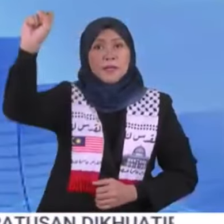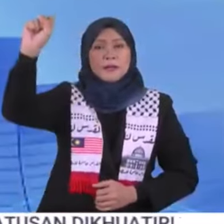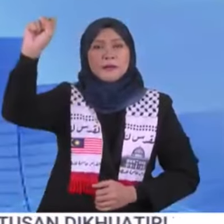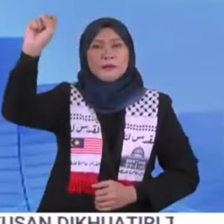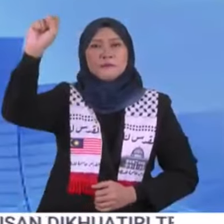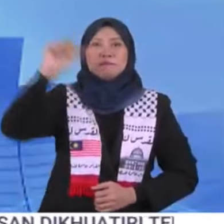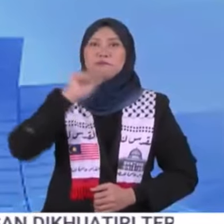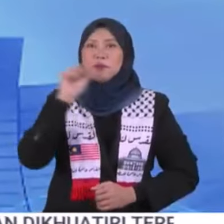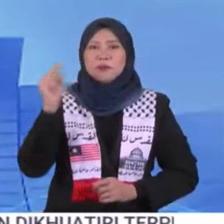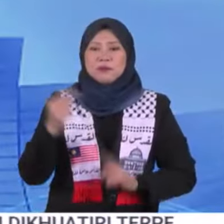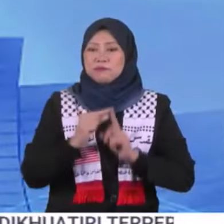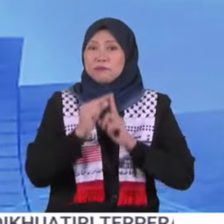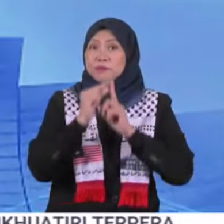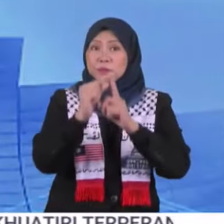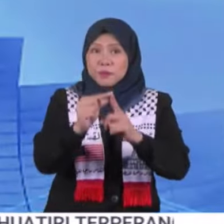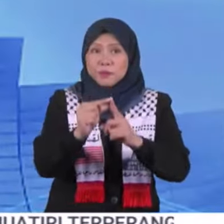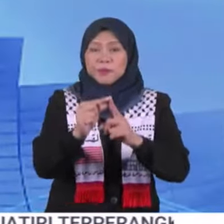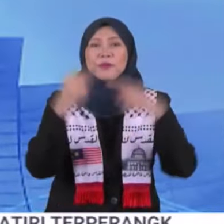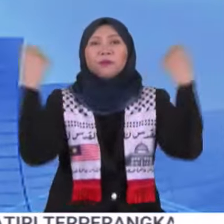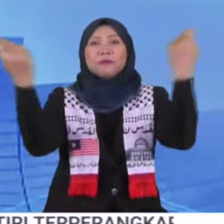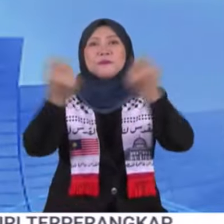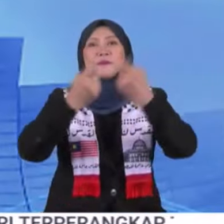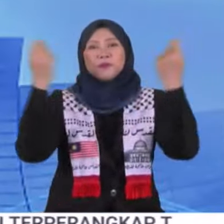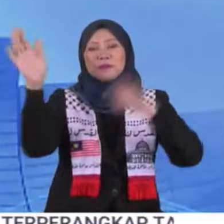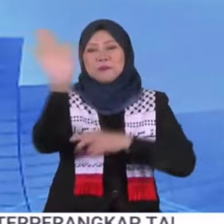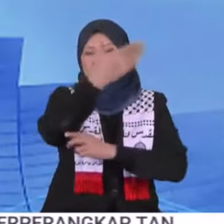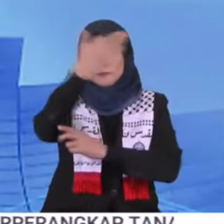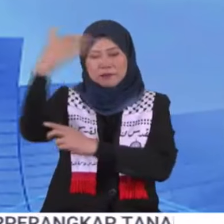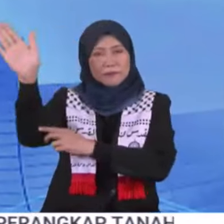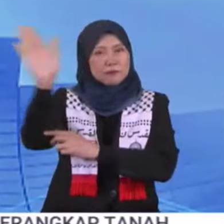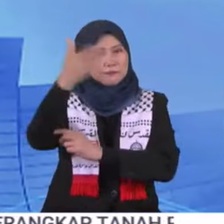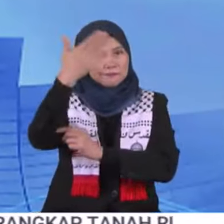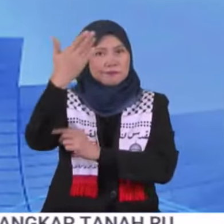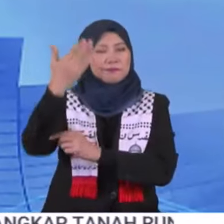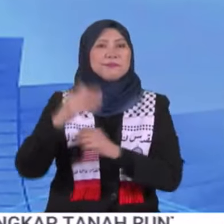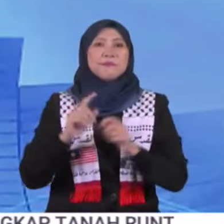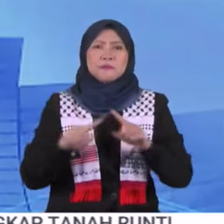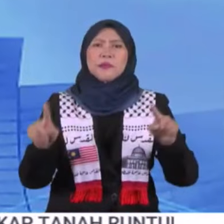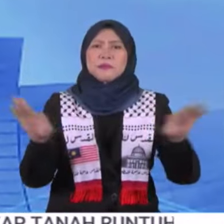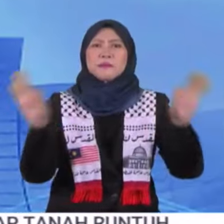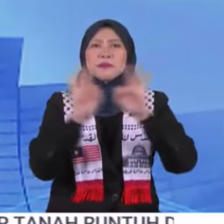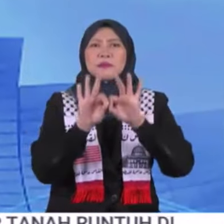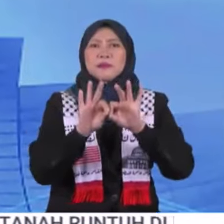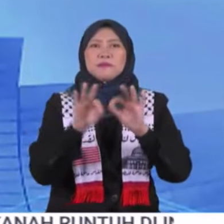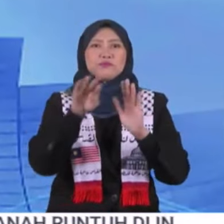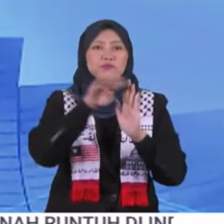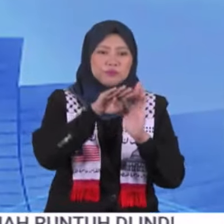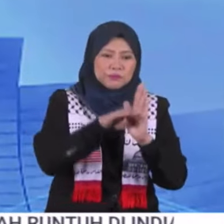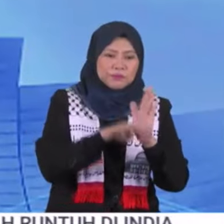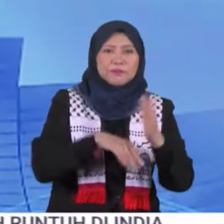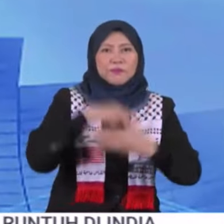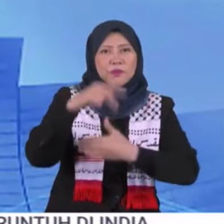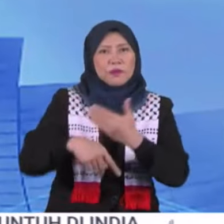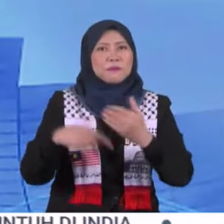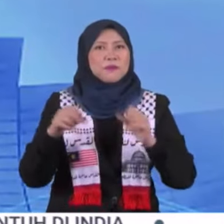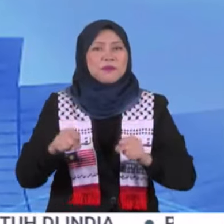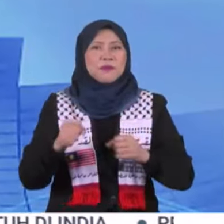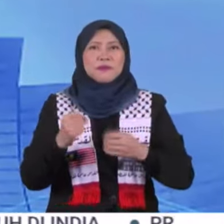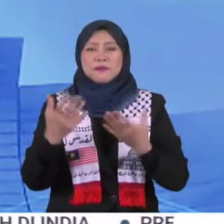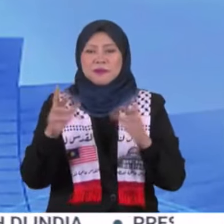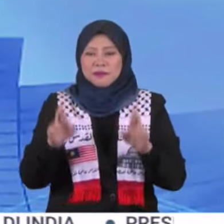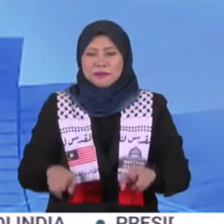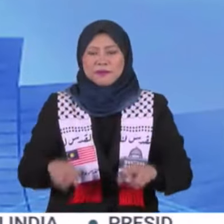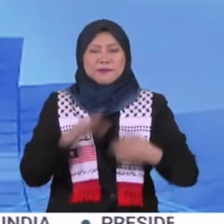Kemerdekaan bukan sekadar ungkapan, sambutan dan kibaran jalur gemilang. Paling penting, pengisiannya bagi melahirkan